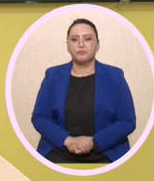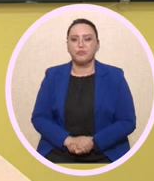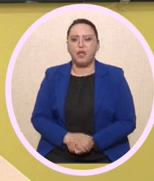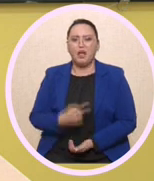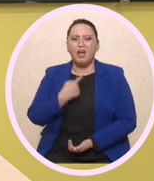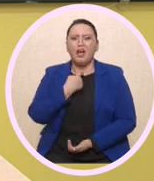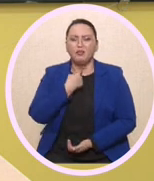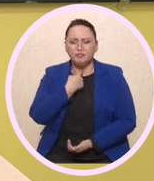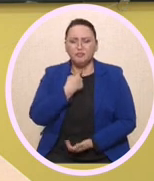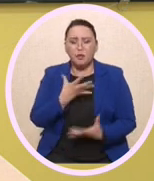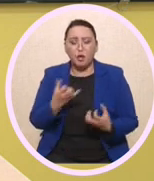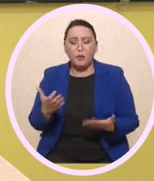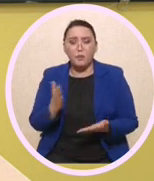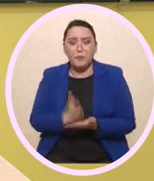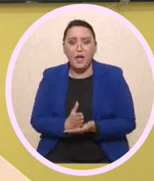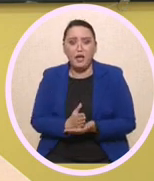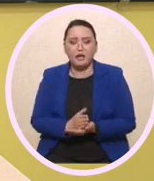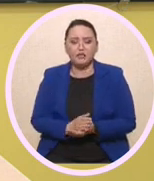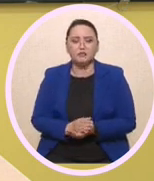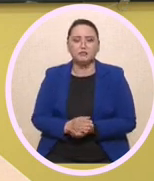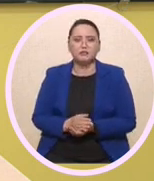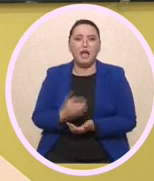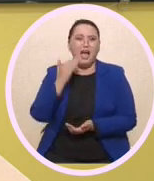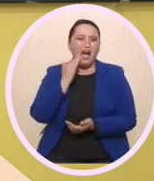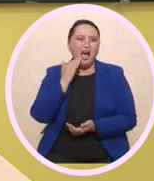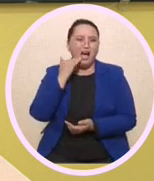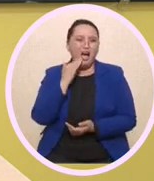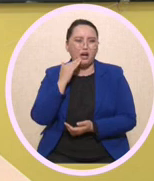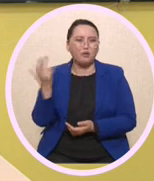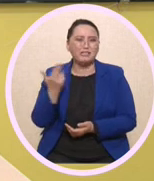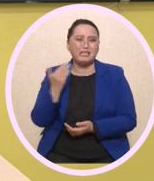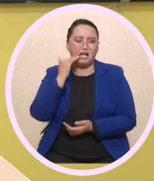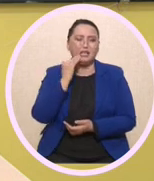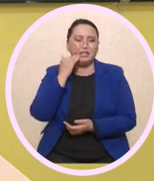томоо ихтэй байгаа энэ үед ааруул цагаан идэ дархлаа